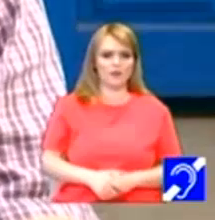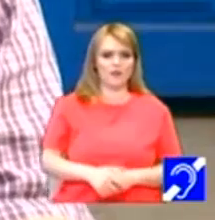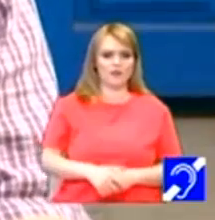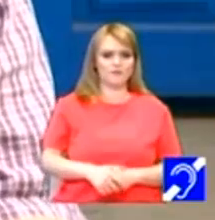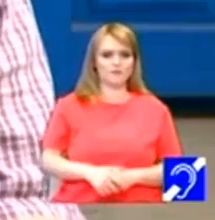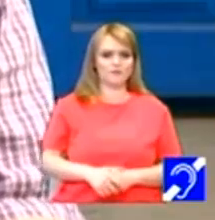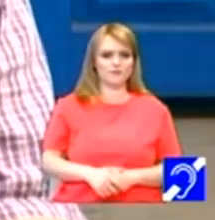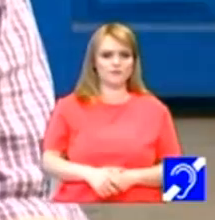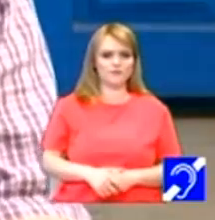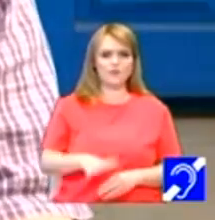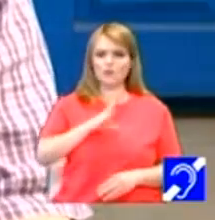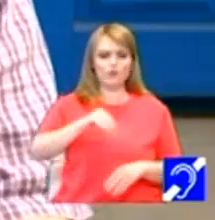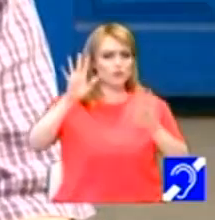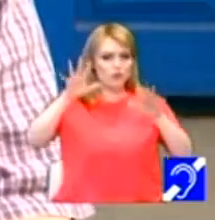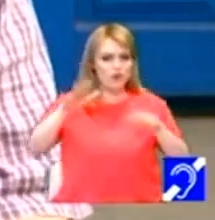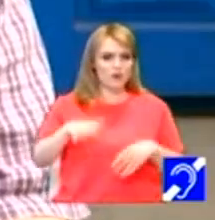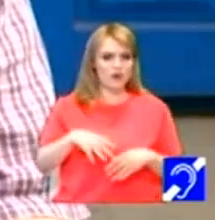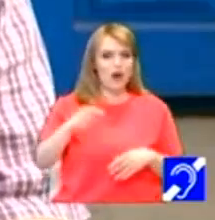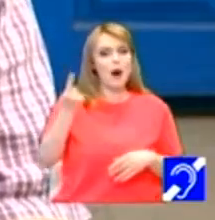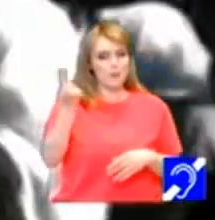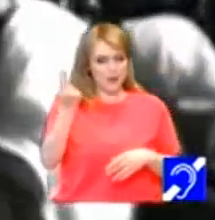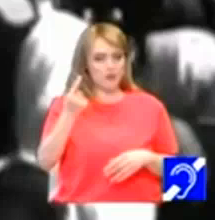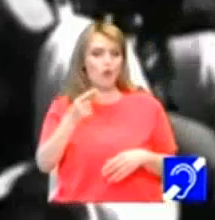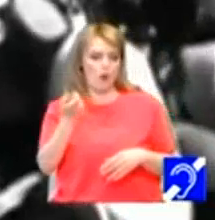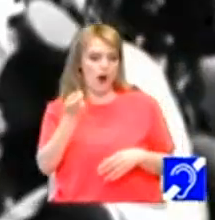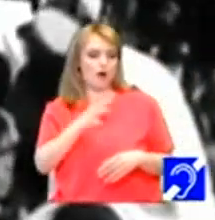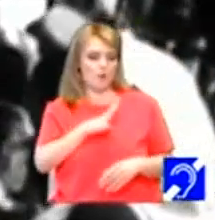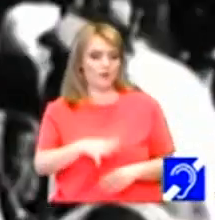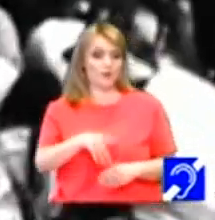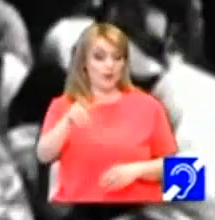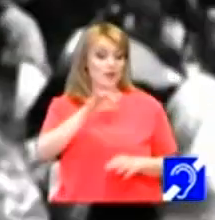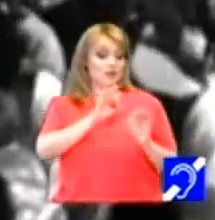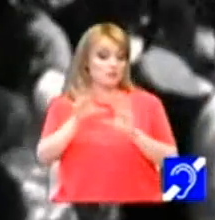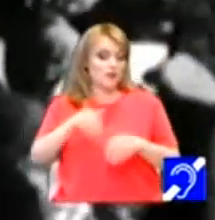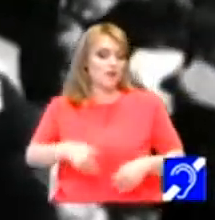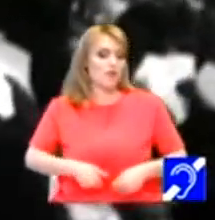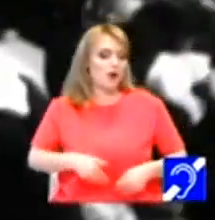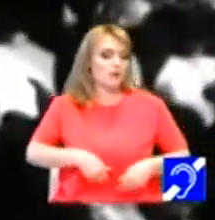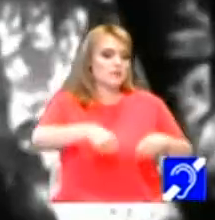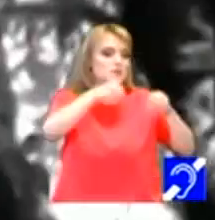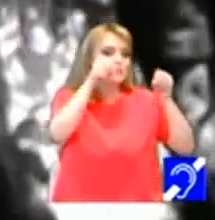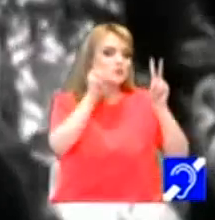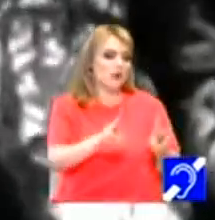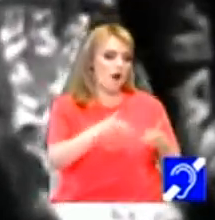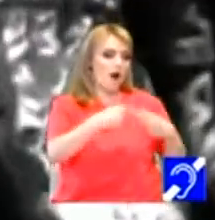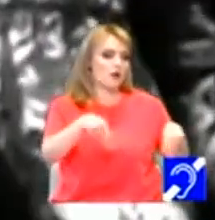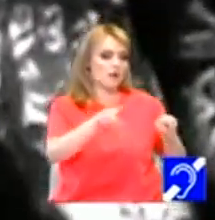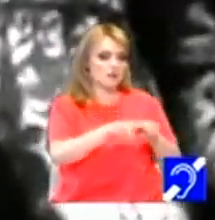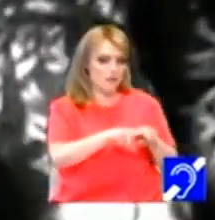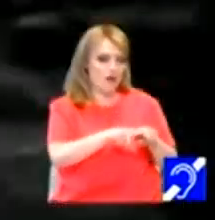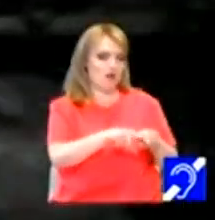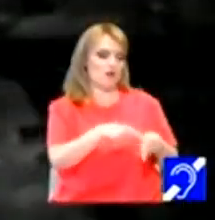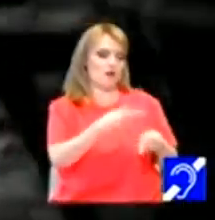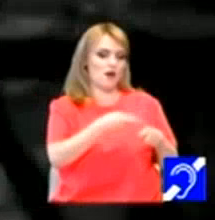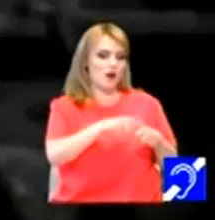la pământ. Nu fost ploaie, dar greu alea că s-a făcut. Bătrânul spune că foametea a fost provocată și organizată de regimul